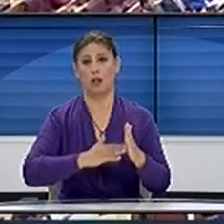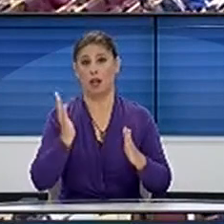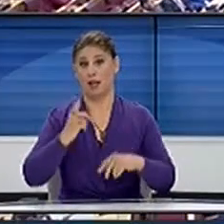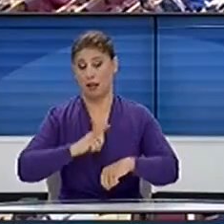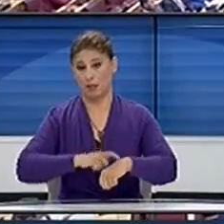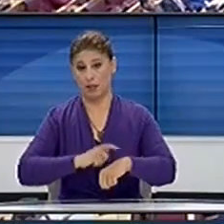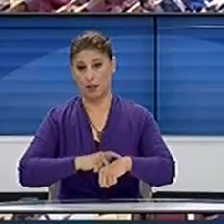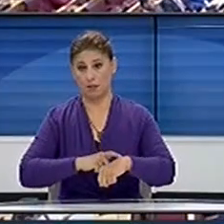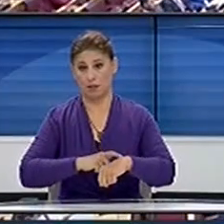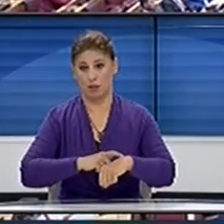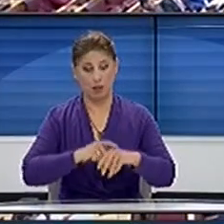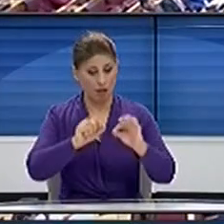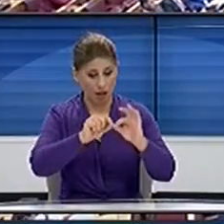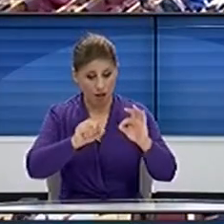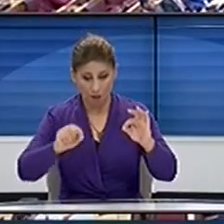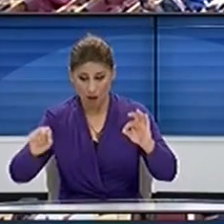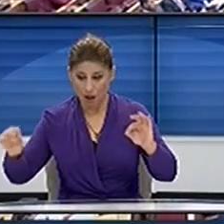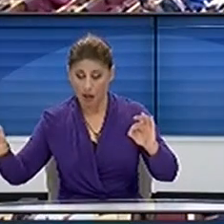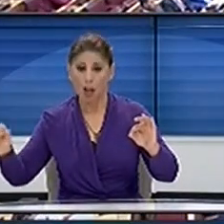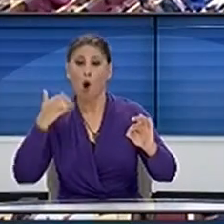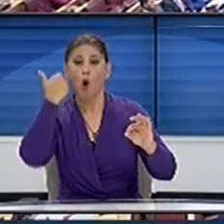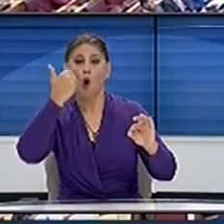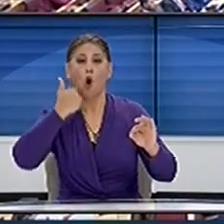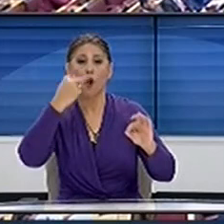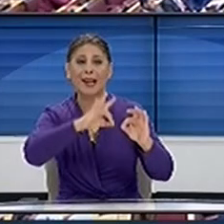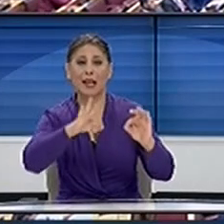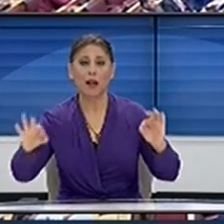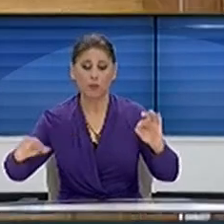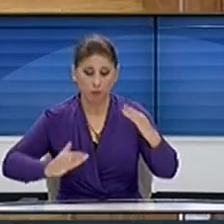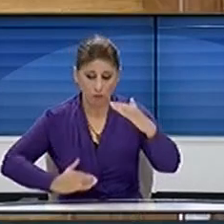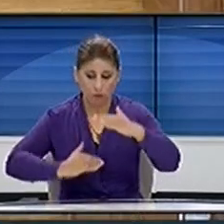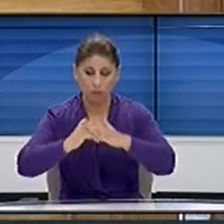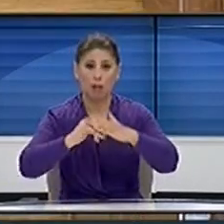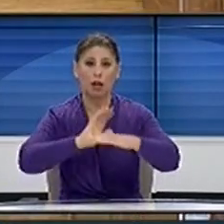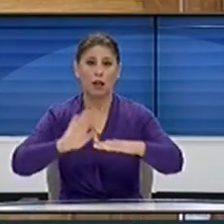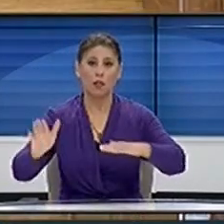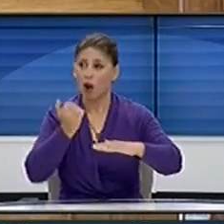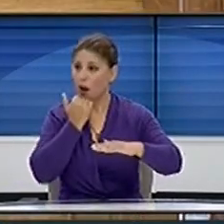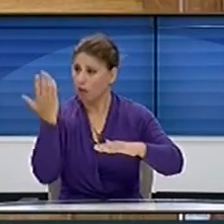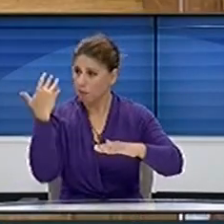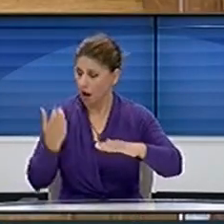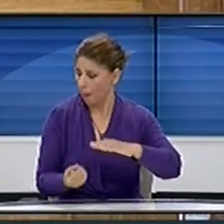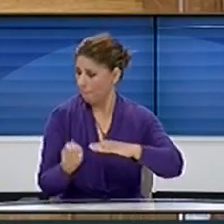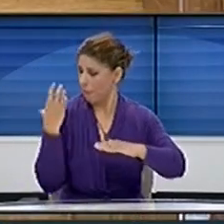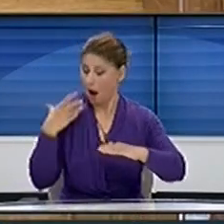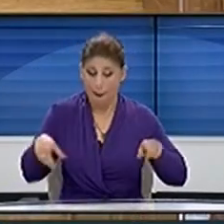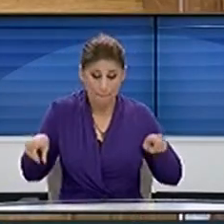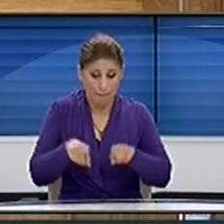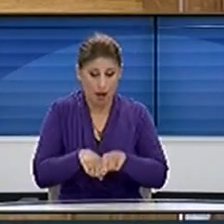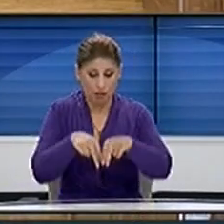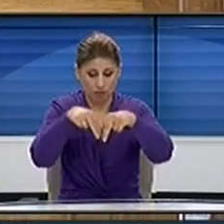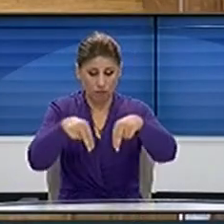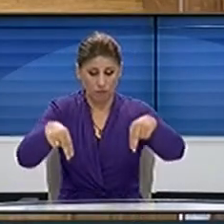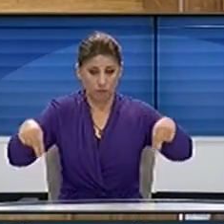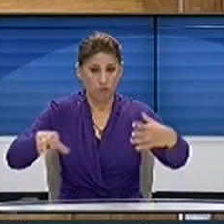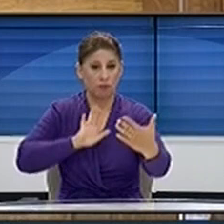να χαράξουμε μια κόκκινη γραμμή με τα όποια λάθη του χθες, ώστε να μπορούμε να στοιχηθούμε μαζί απέναντι στις